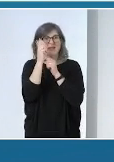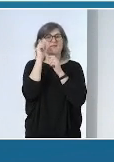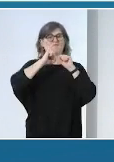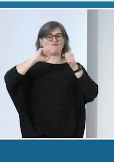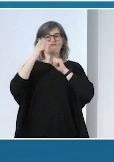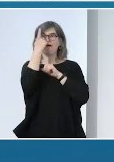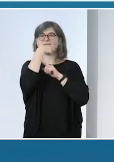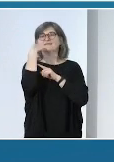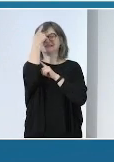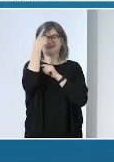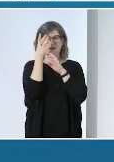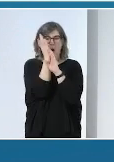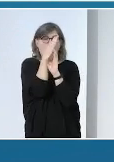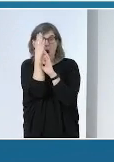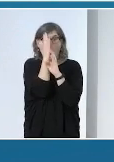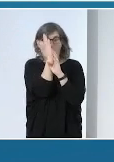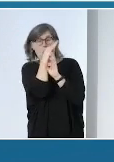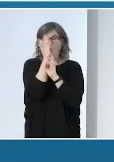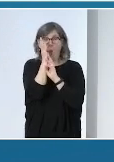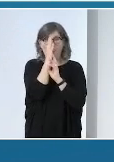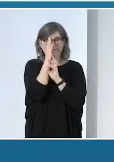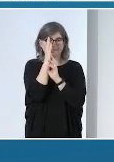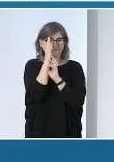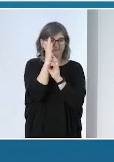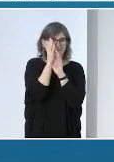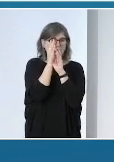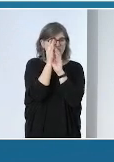agissent, enfin qui se meuvent dans l'endolymphe.